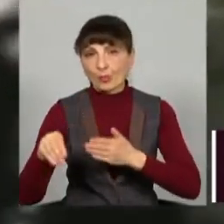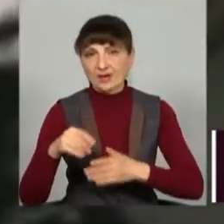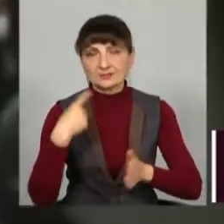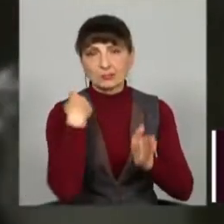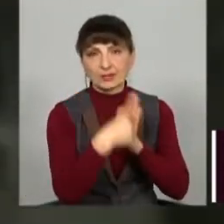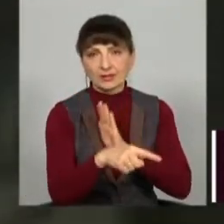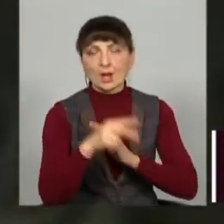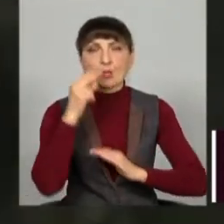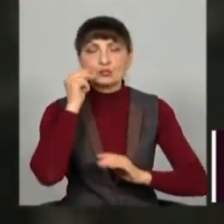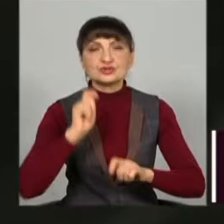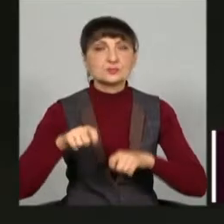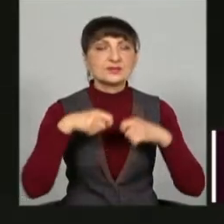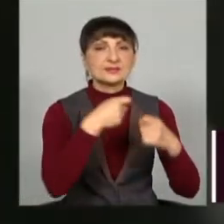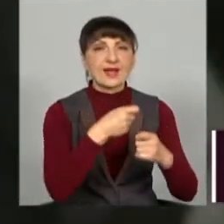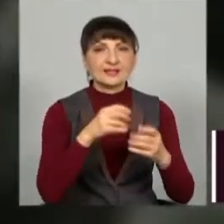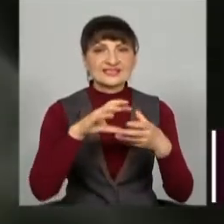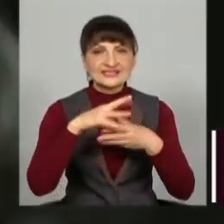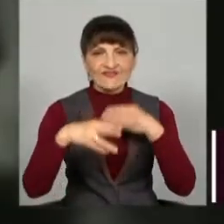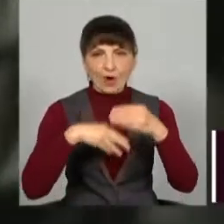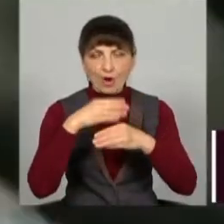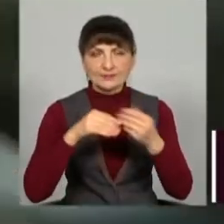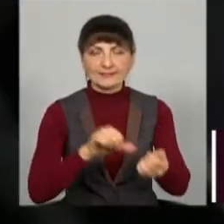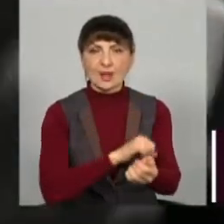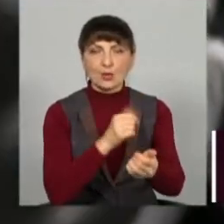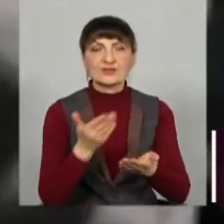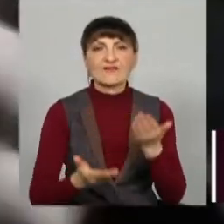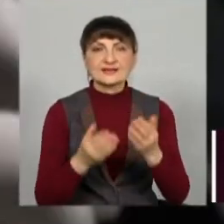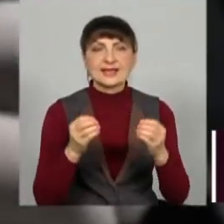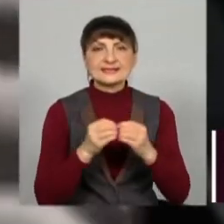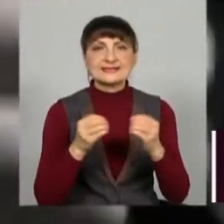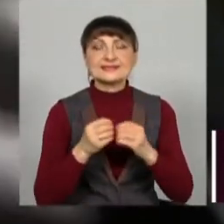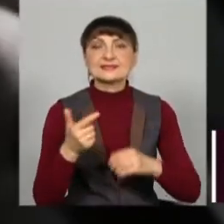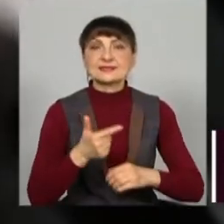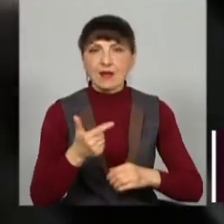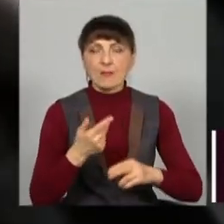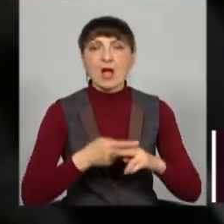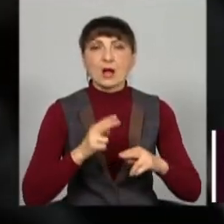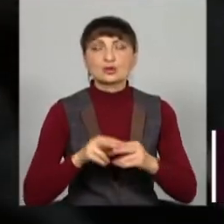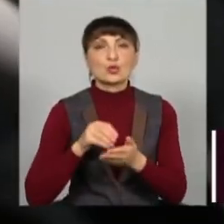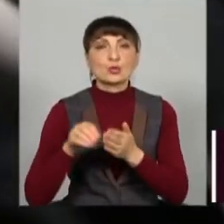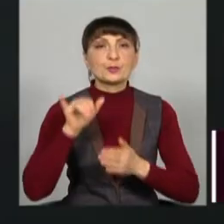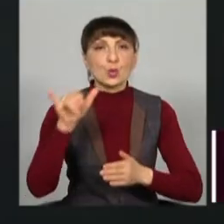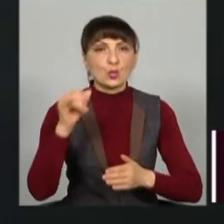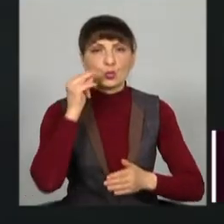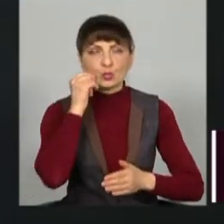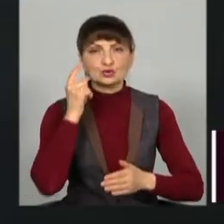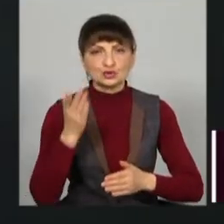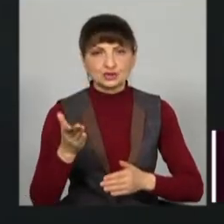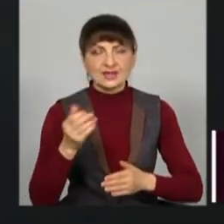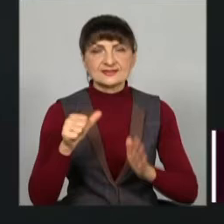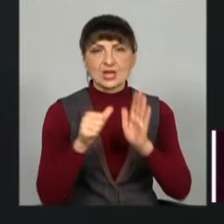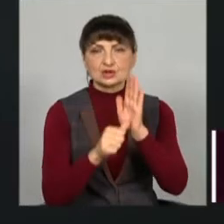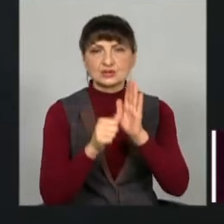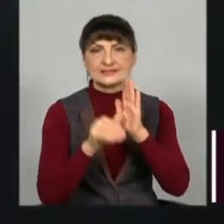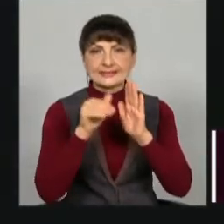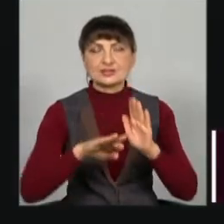Мужчина передал правоохранителям сверток с наркотиками весом более 10 граммов, который приобрел у злоумышленника за